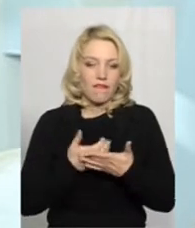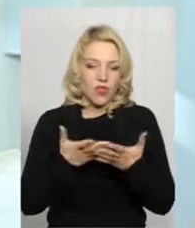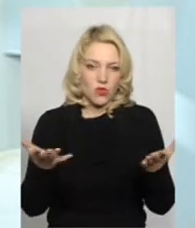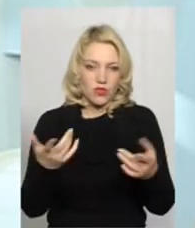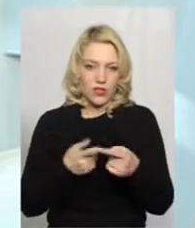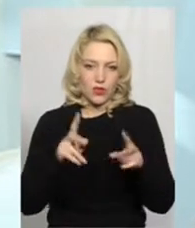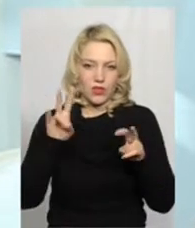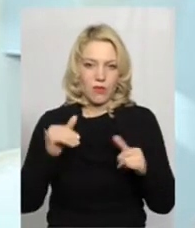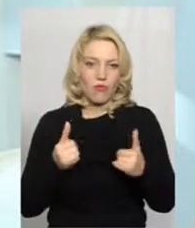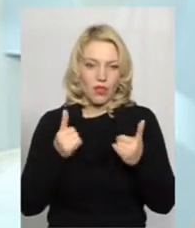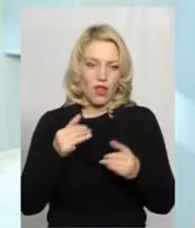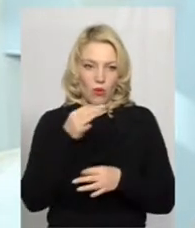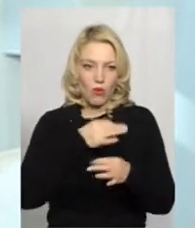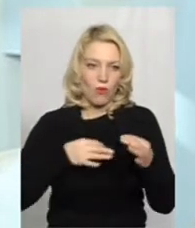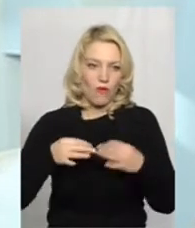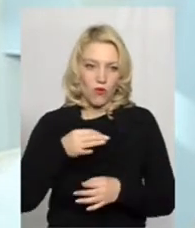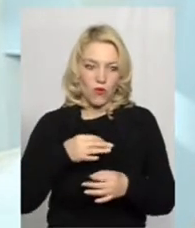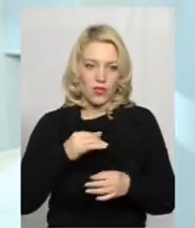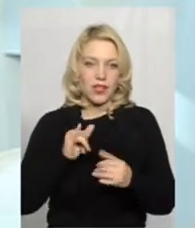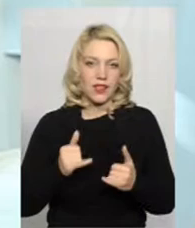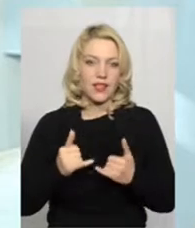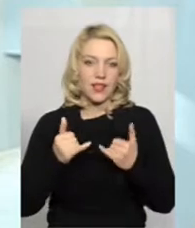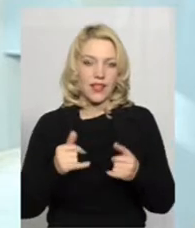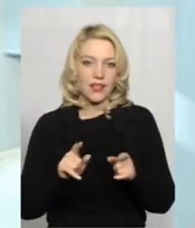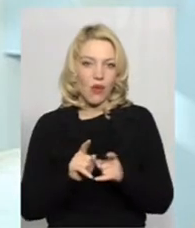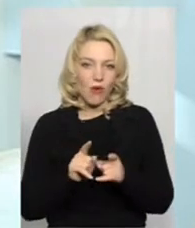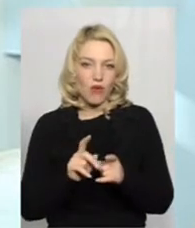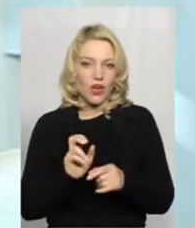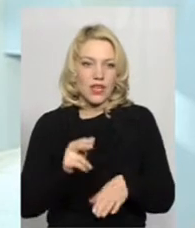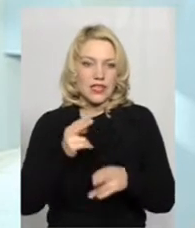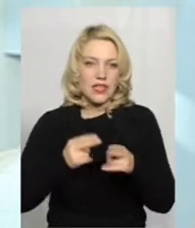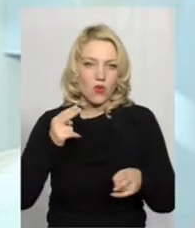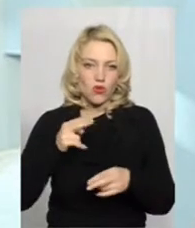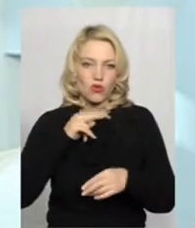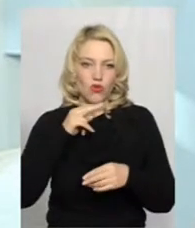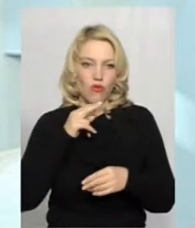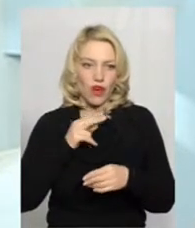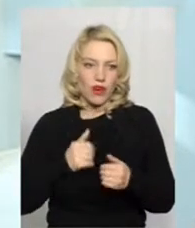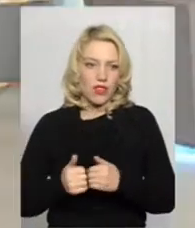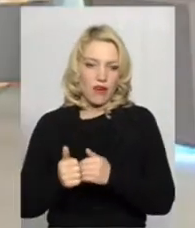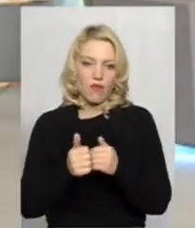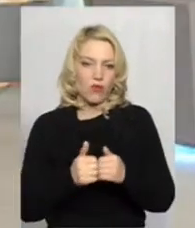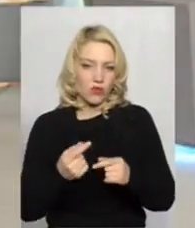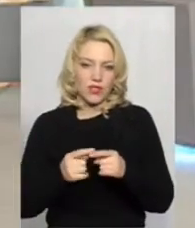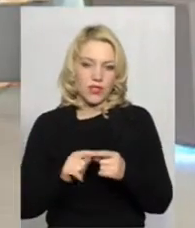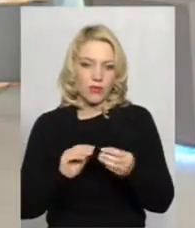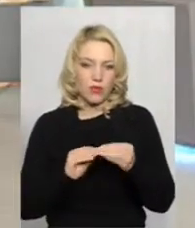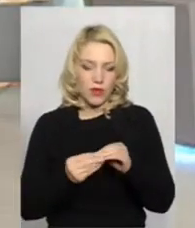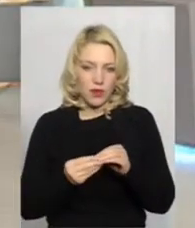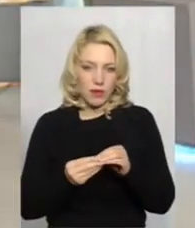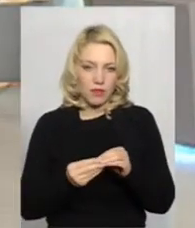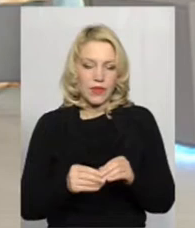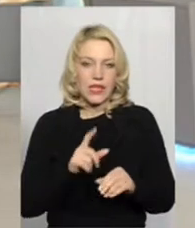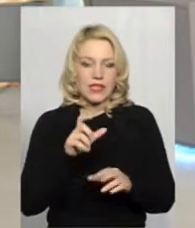тему для обговорення і для такого, знаєте, ще загостреної уваги навколо цієї проблеми.